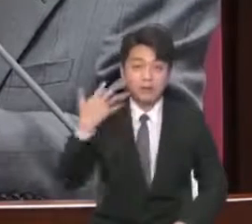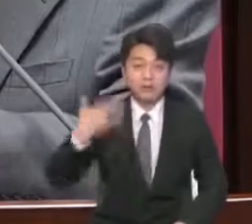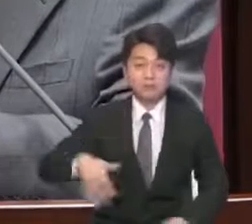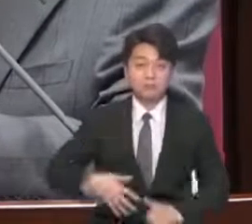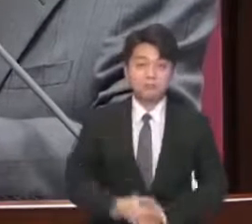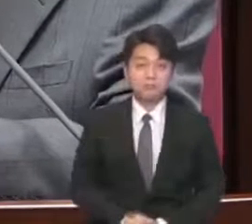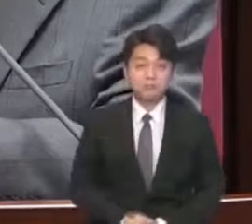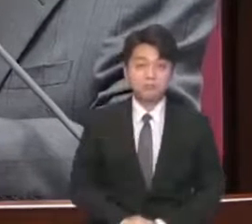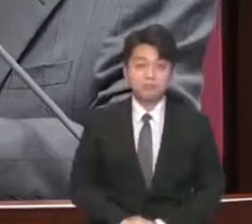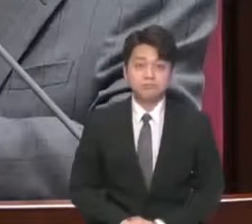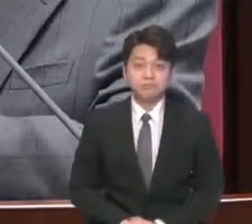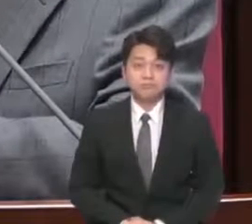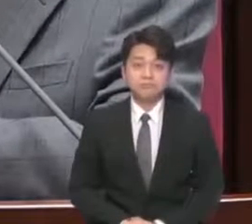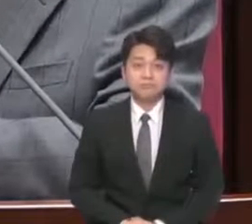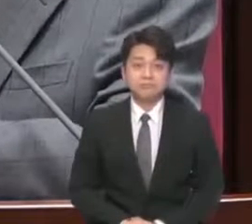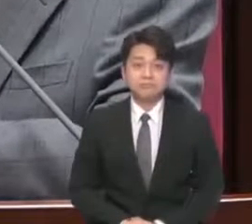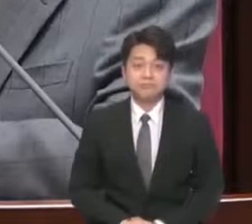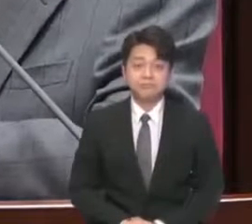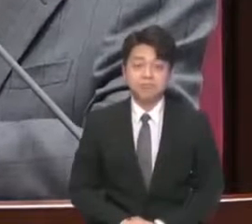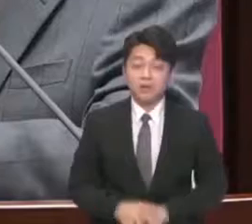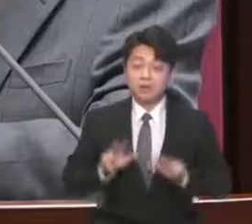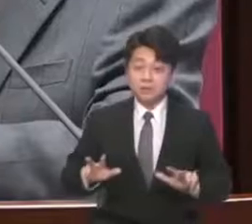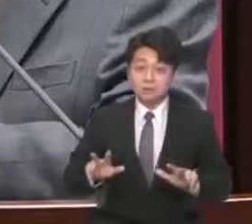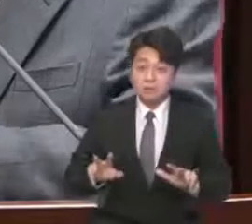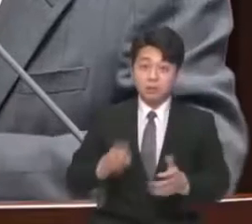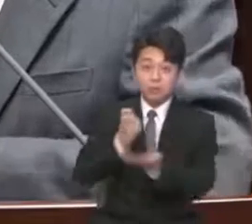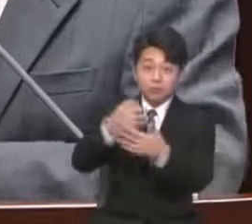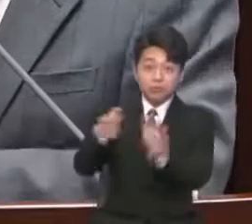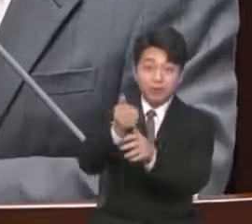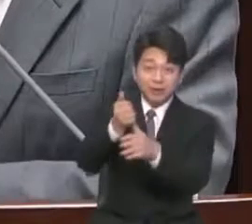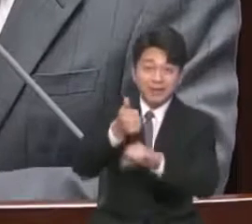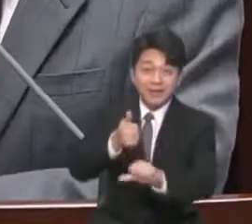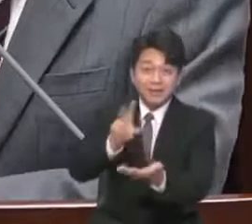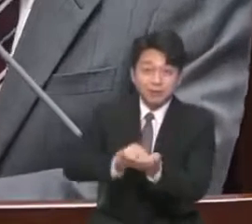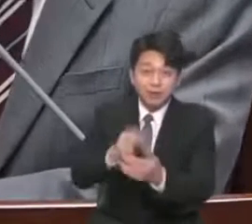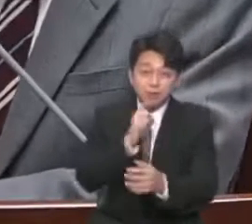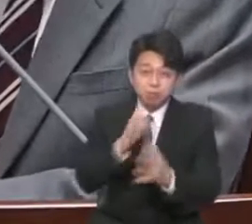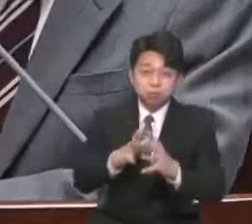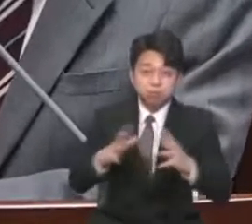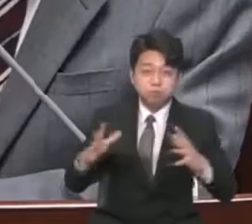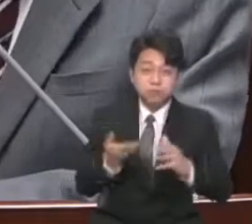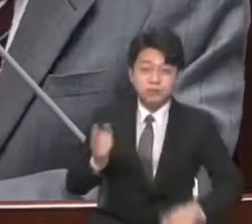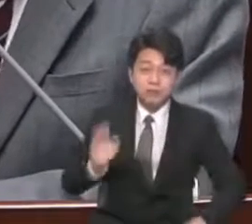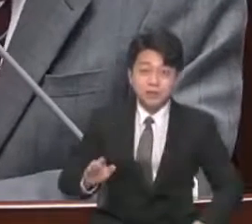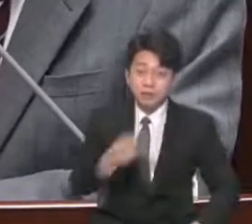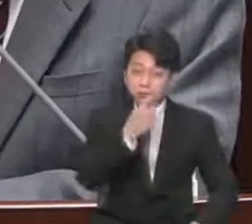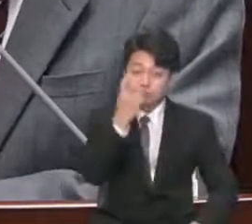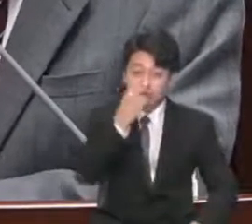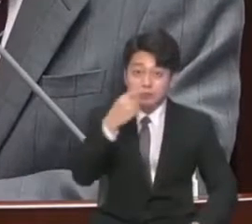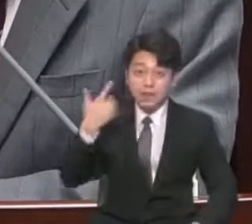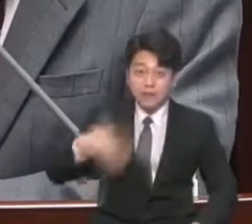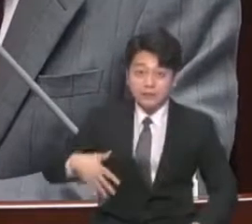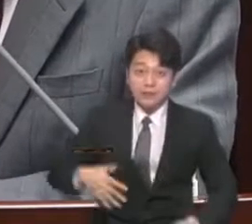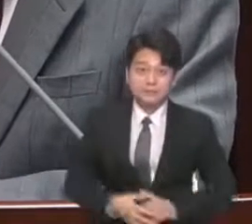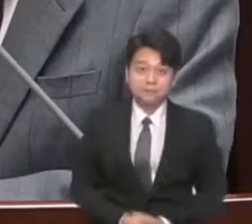이렇게 지금 시끄러운데 아직까지도 확인을 안 했습니까? 지금 검찰 수사가 진행되고 있는